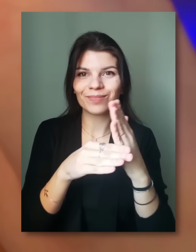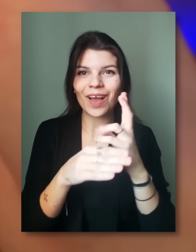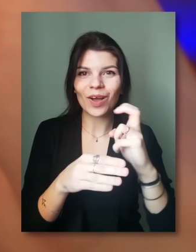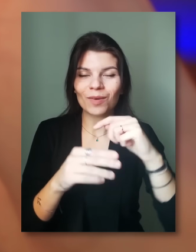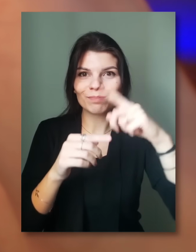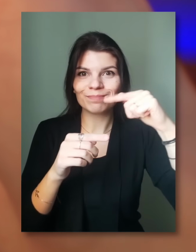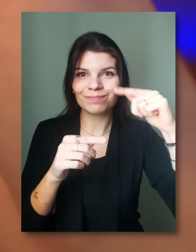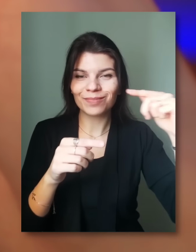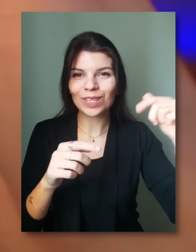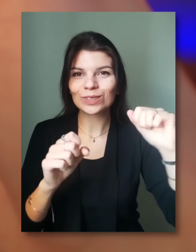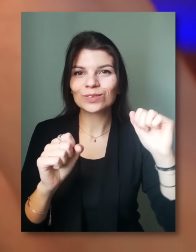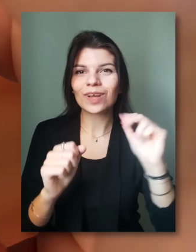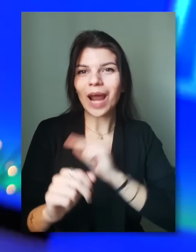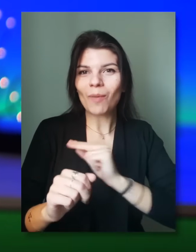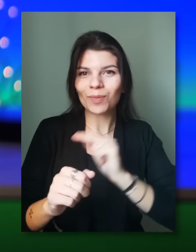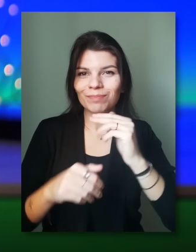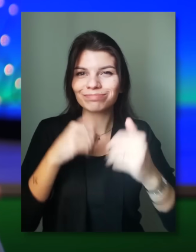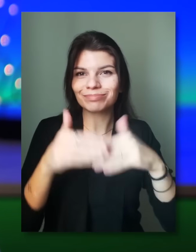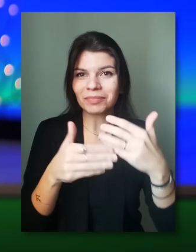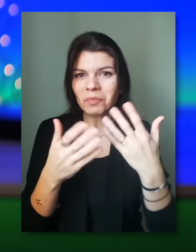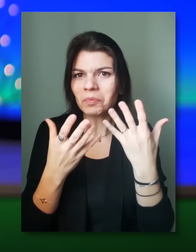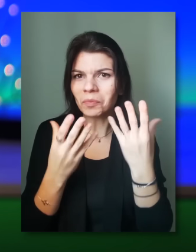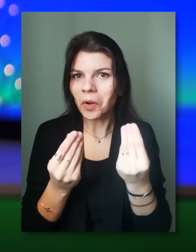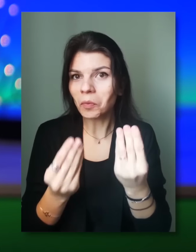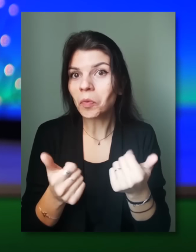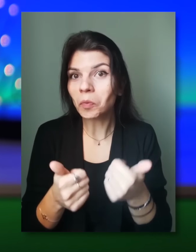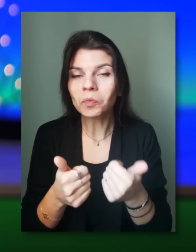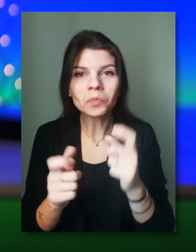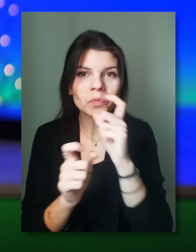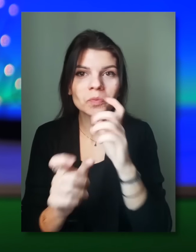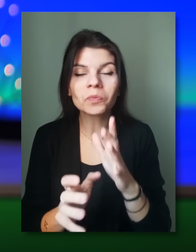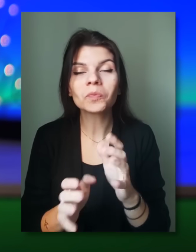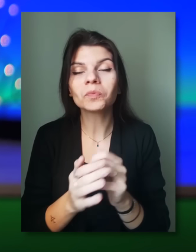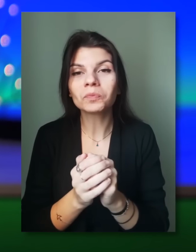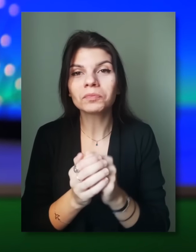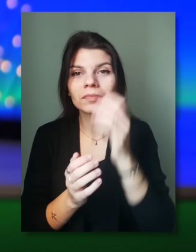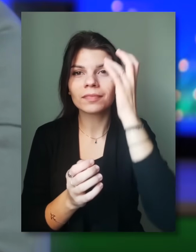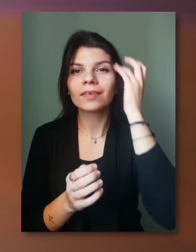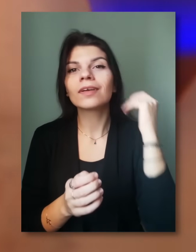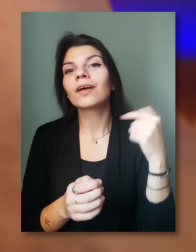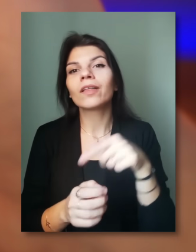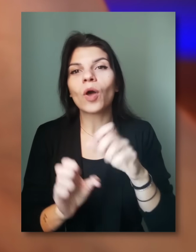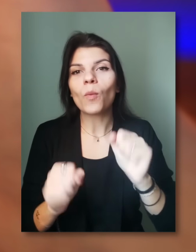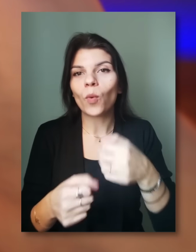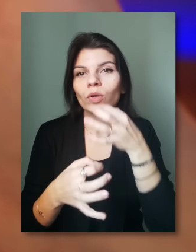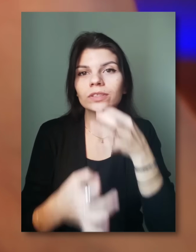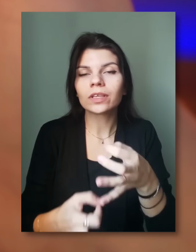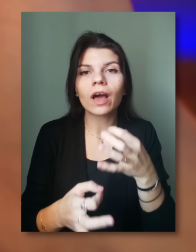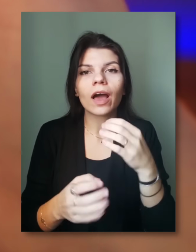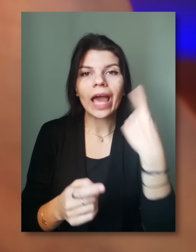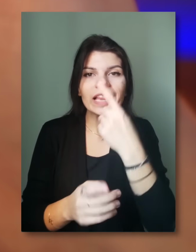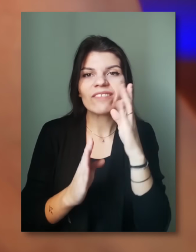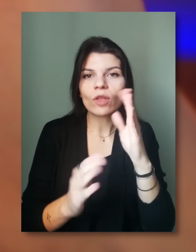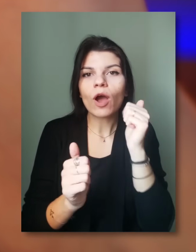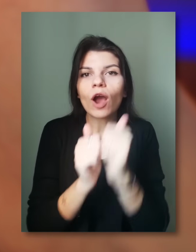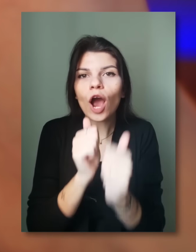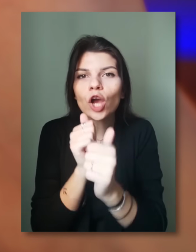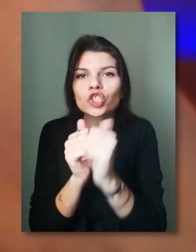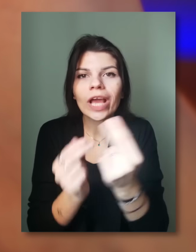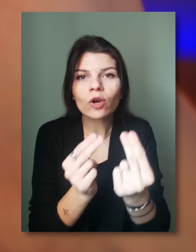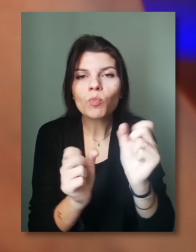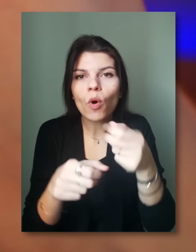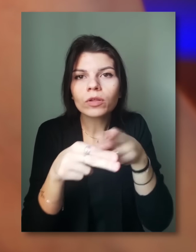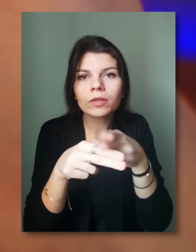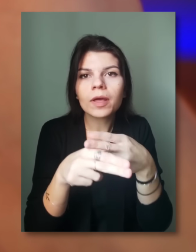на мінімальнихналаштуванняхграфіки.Крімтого ,ZTEоснастивсмартфон розширенимігровимпростором(GameSpace),деможна індивідуальноналаштувати